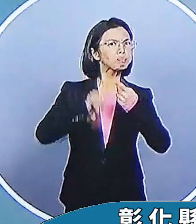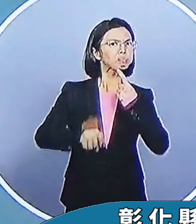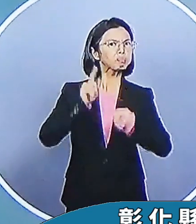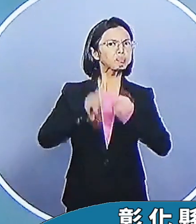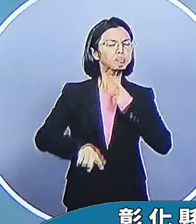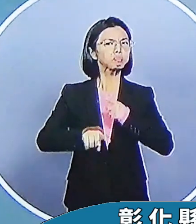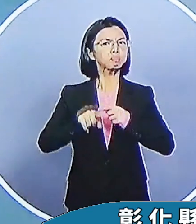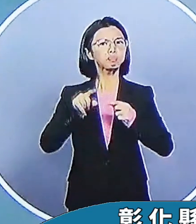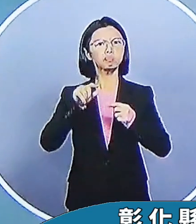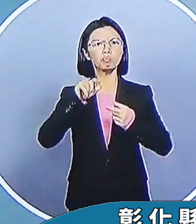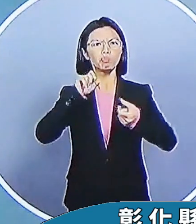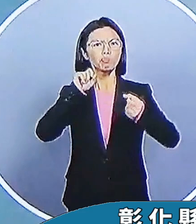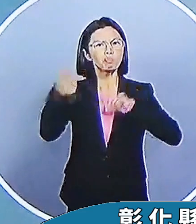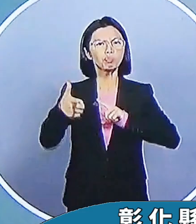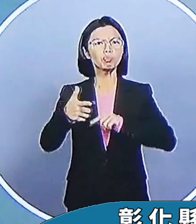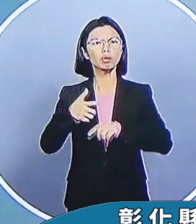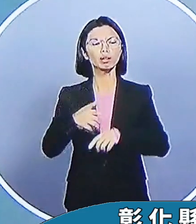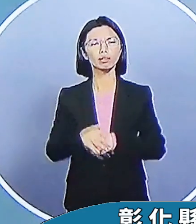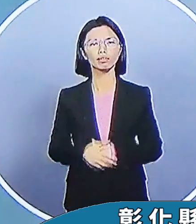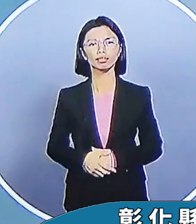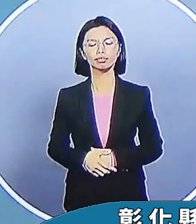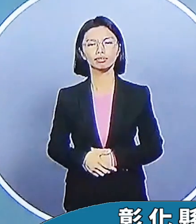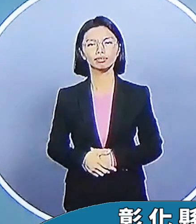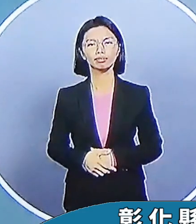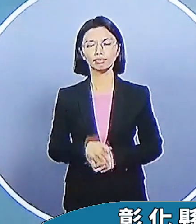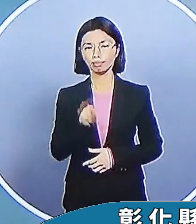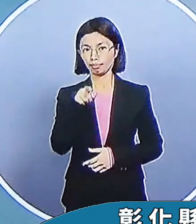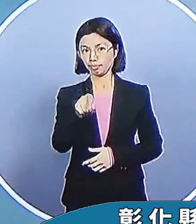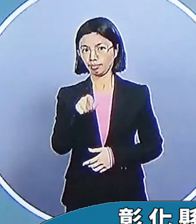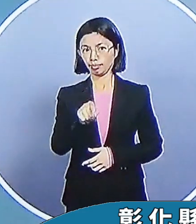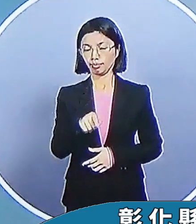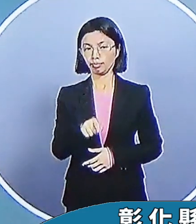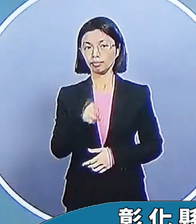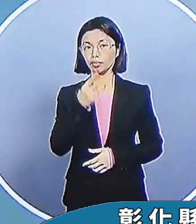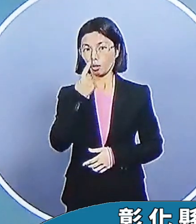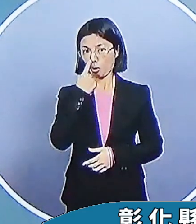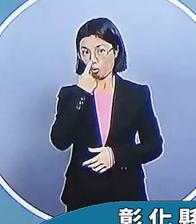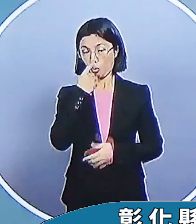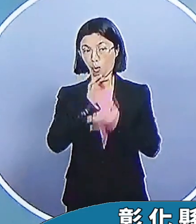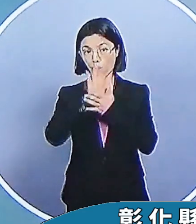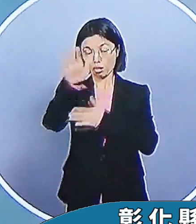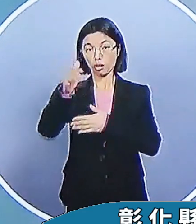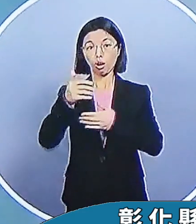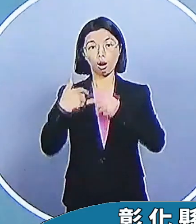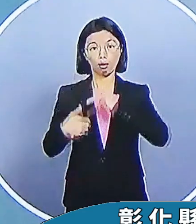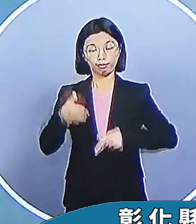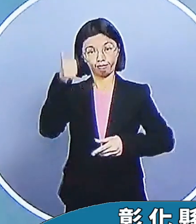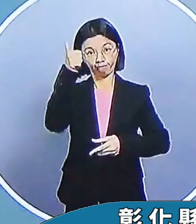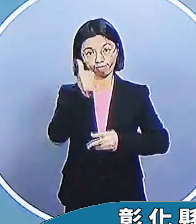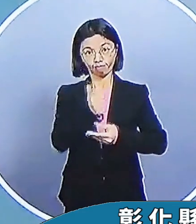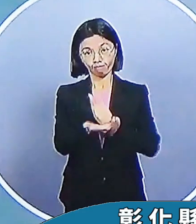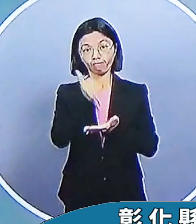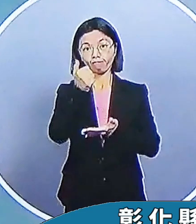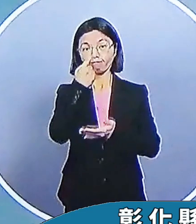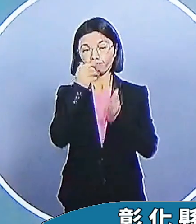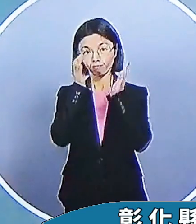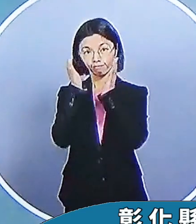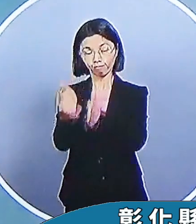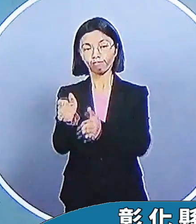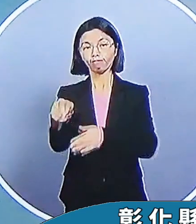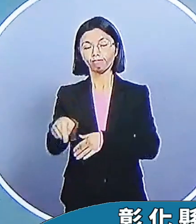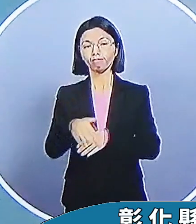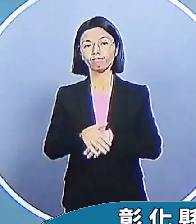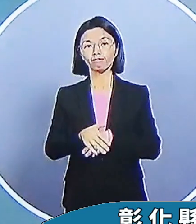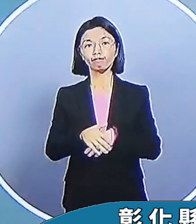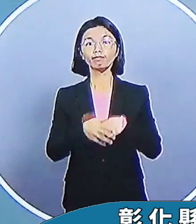刀，是无共款的即个物件，所以即将吼，秀峰未来啊，动算了我会针对着咱的即